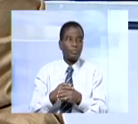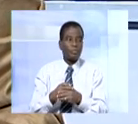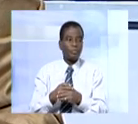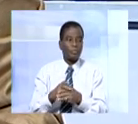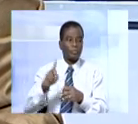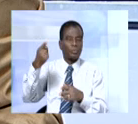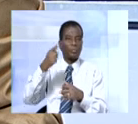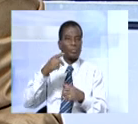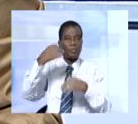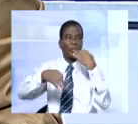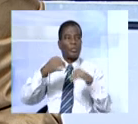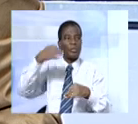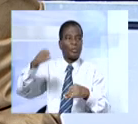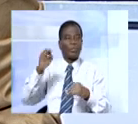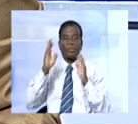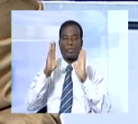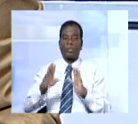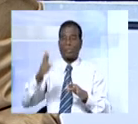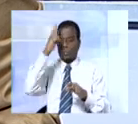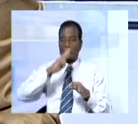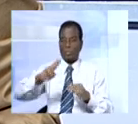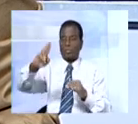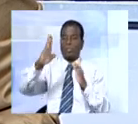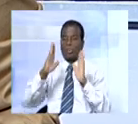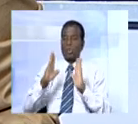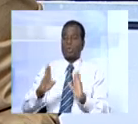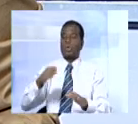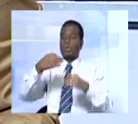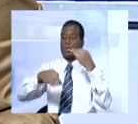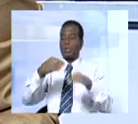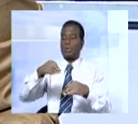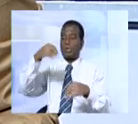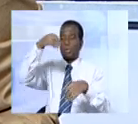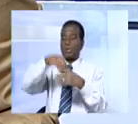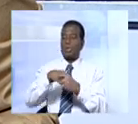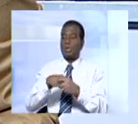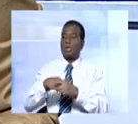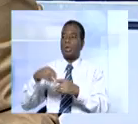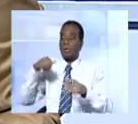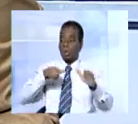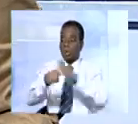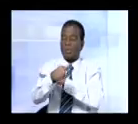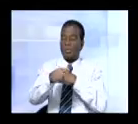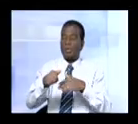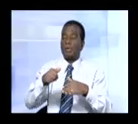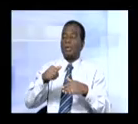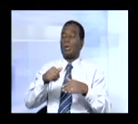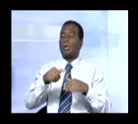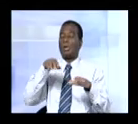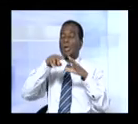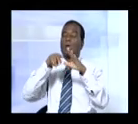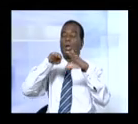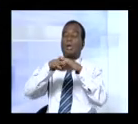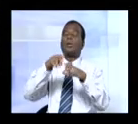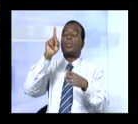Le premier procès en France d'un Rwandais jugé pour son rôle présumé dans le génocide rwandais de 1994